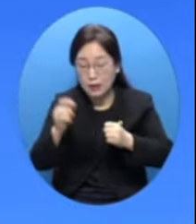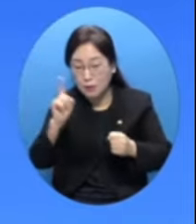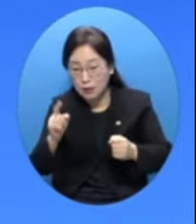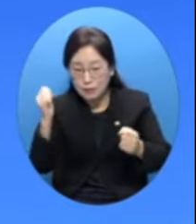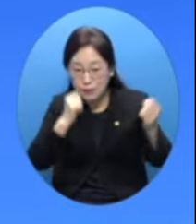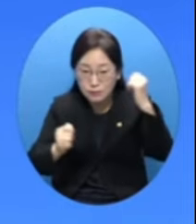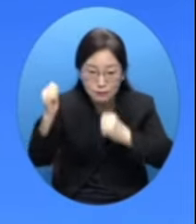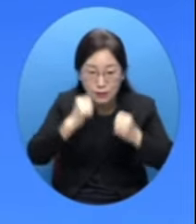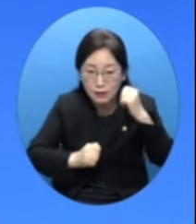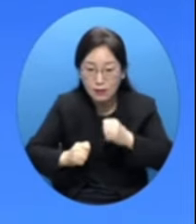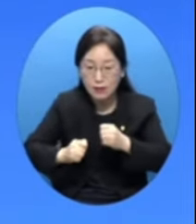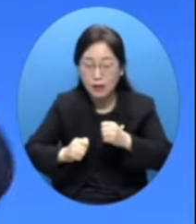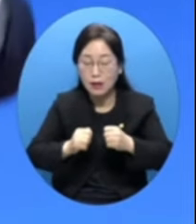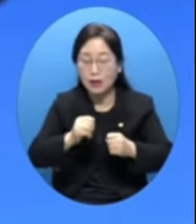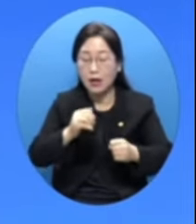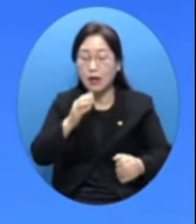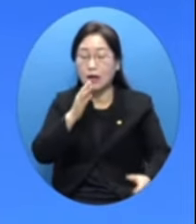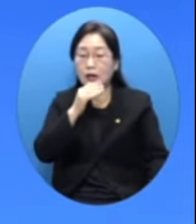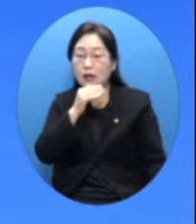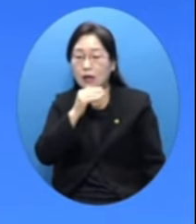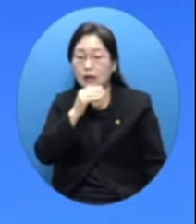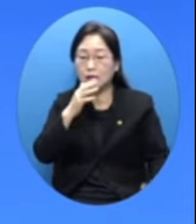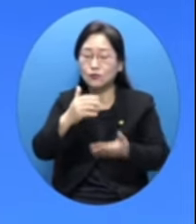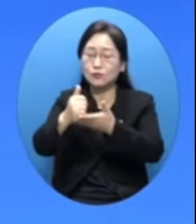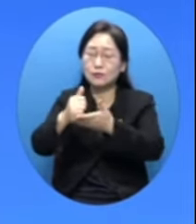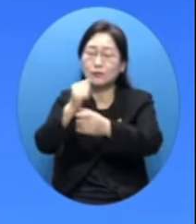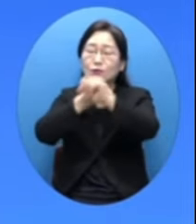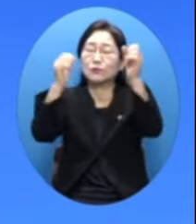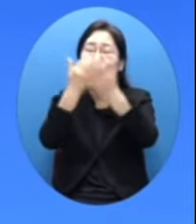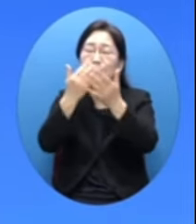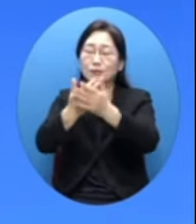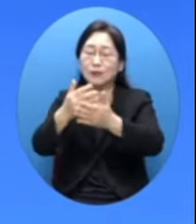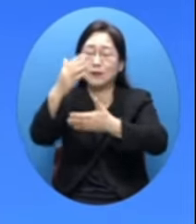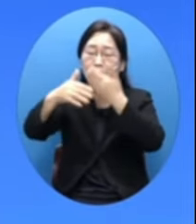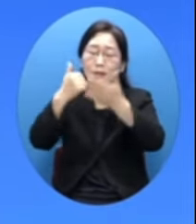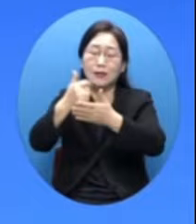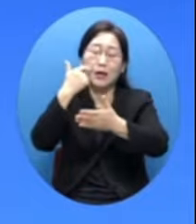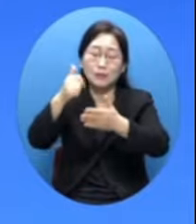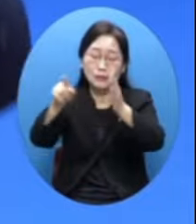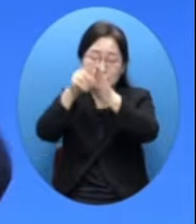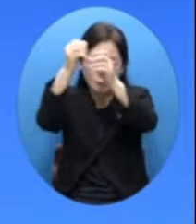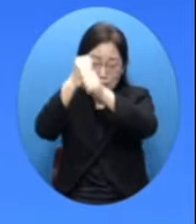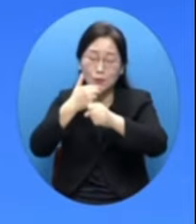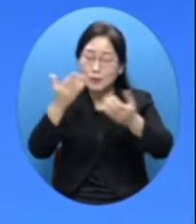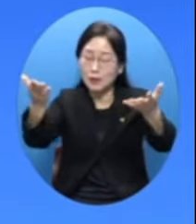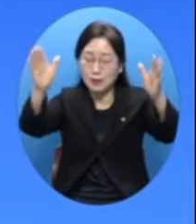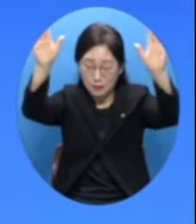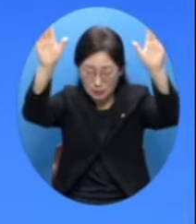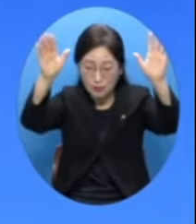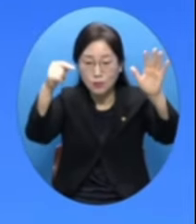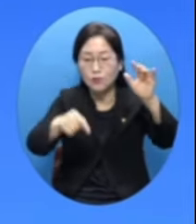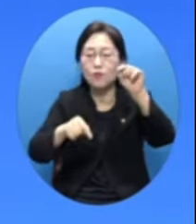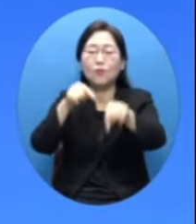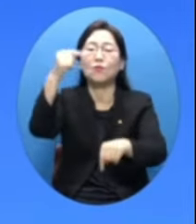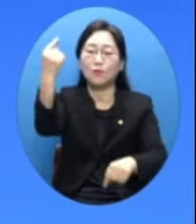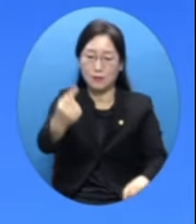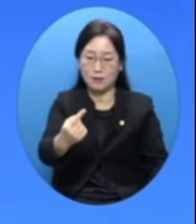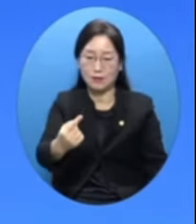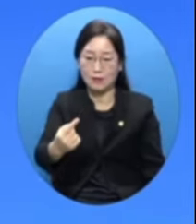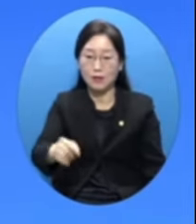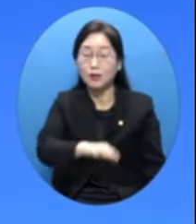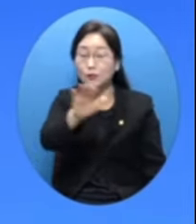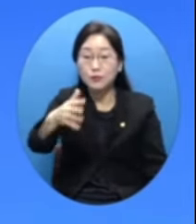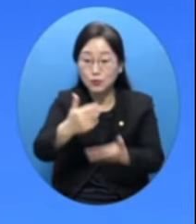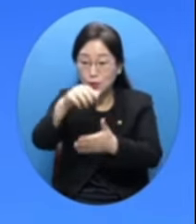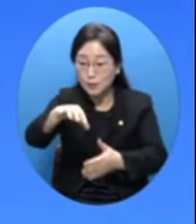문이 다 닫혔을 때 그때야 주님 절 용서해 주옵소서. 천부의 의지 없어서 손 들고 옵니다. 주 앞에 나오게 됩니다. 우리가 주